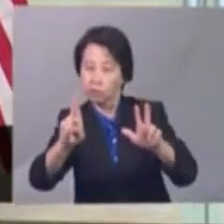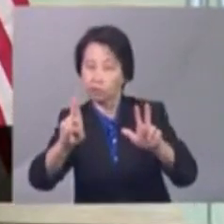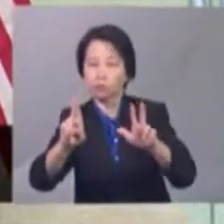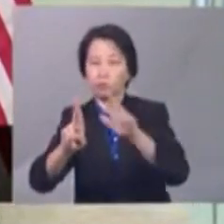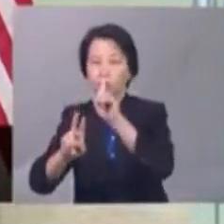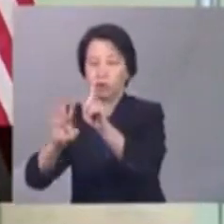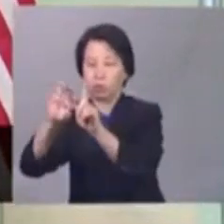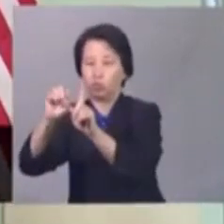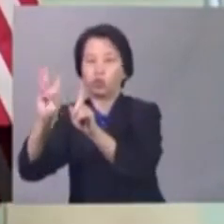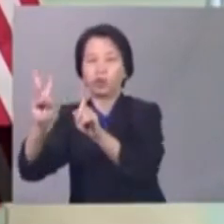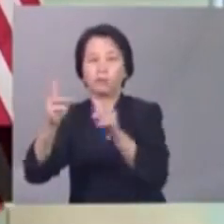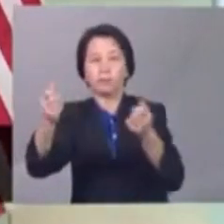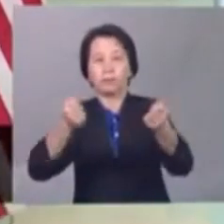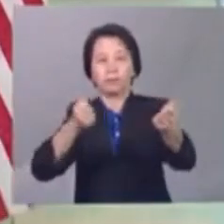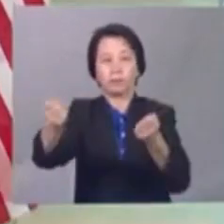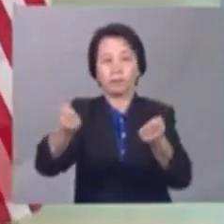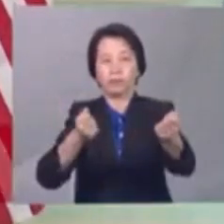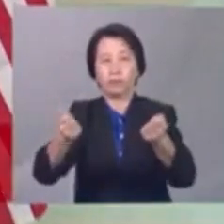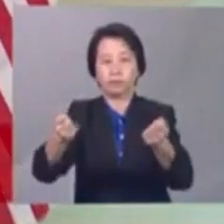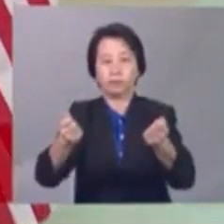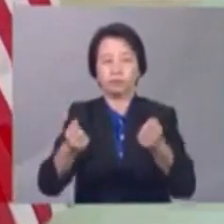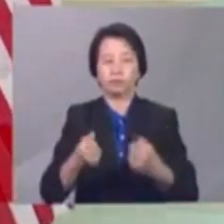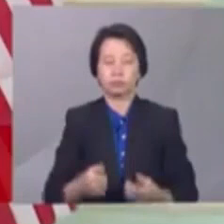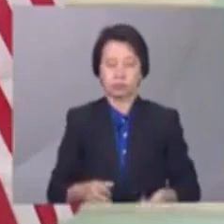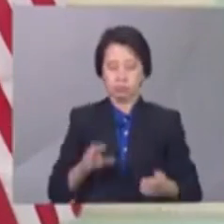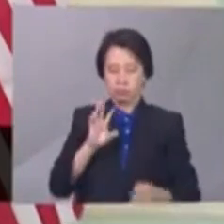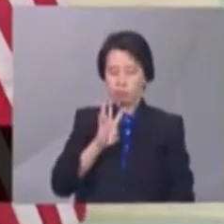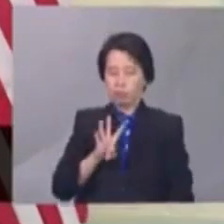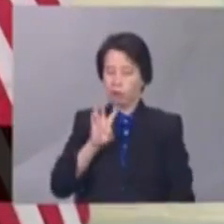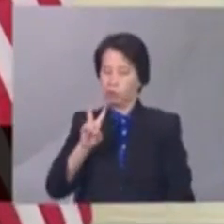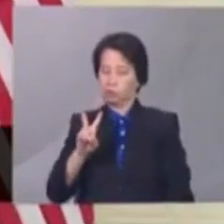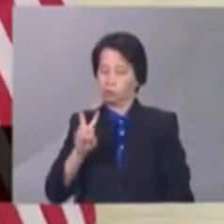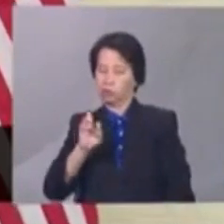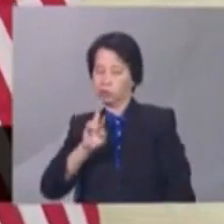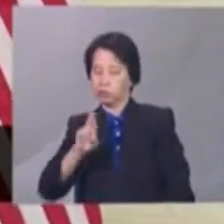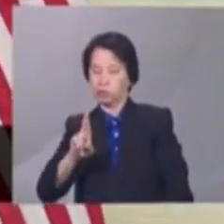369,106 kenderaan. Sebanyak